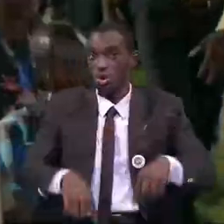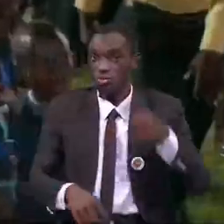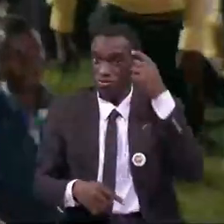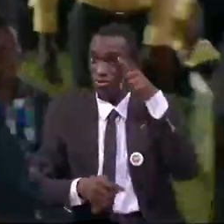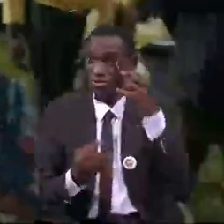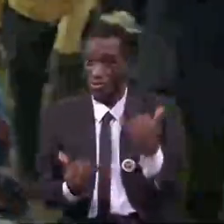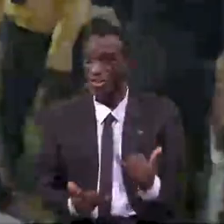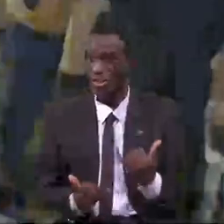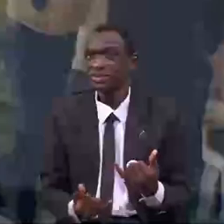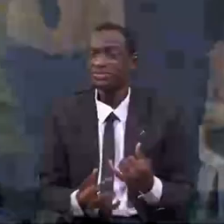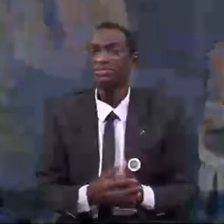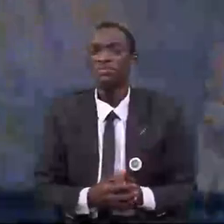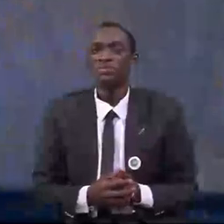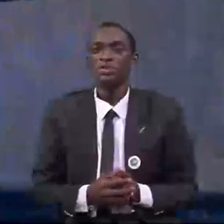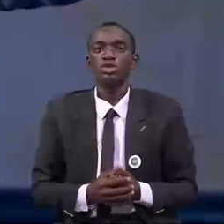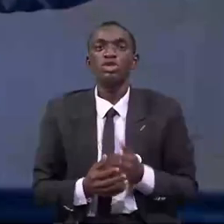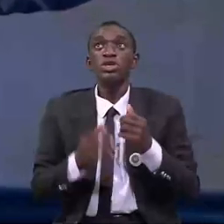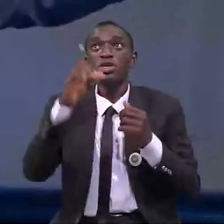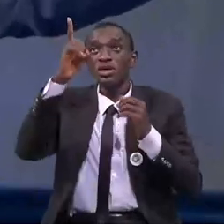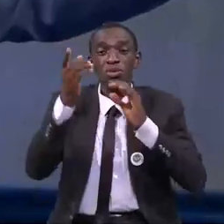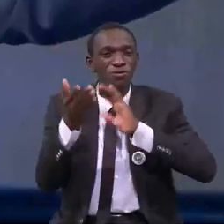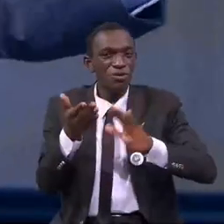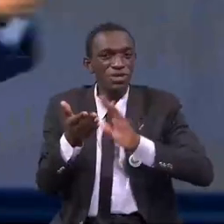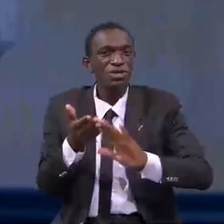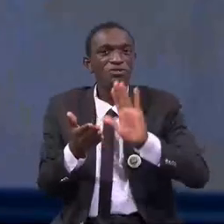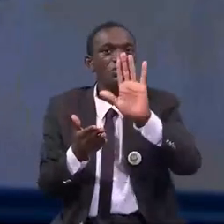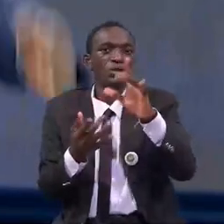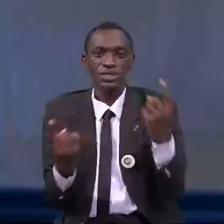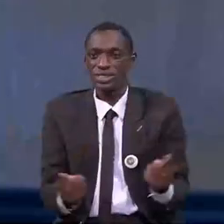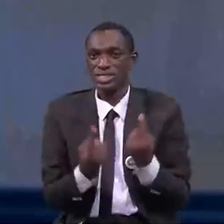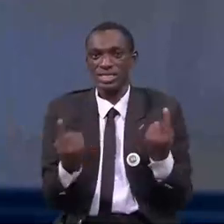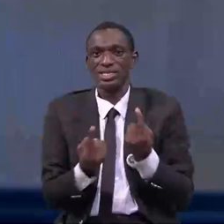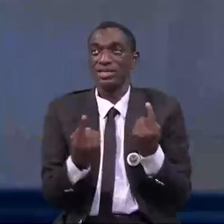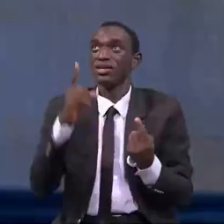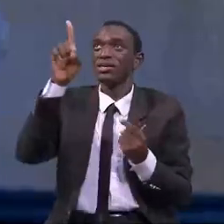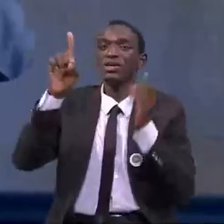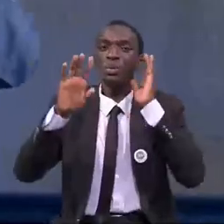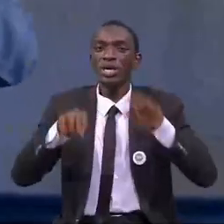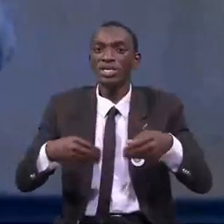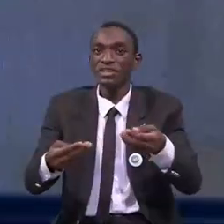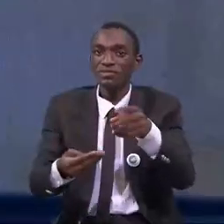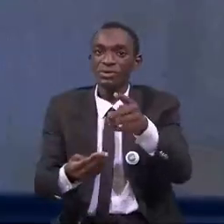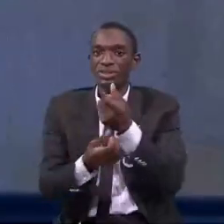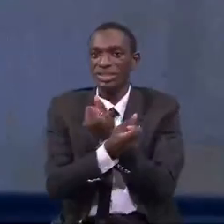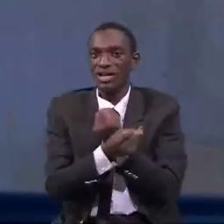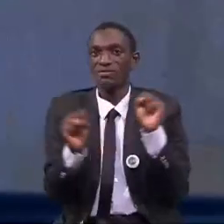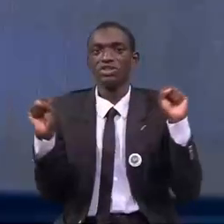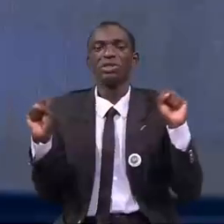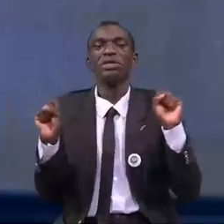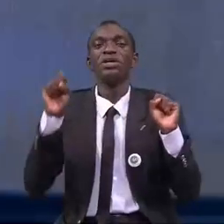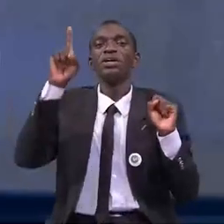divine viendra sur vous ce soir le Seigneur pardonnera vos péchés vous donnera le